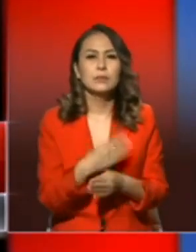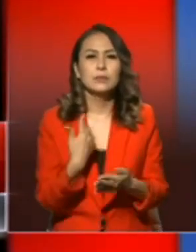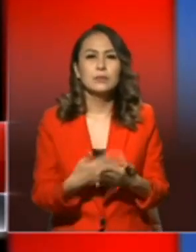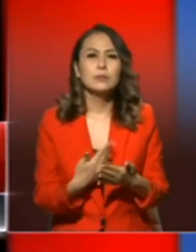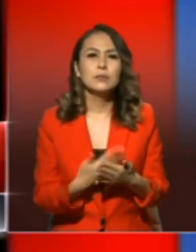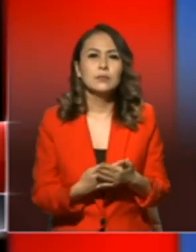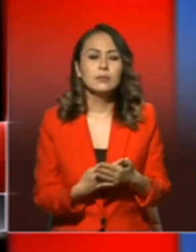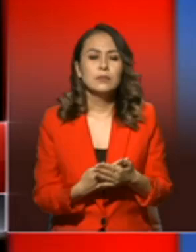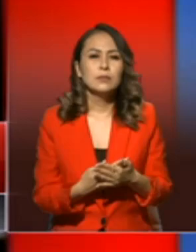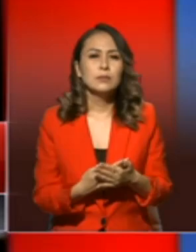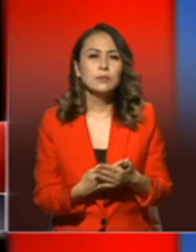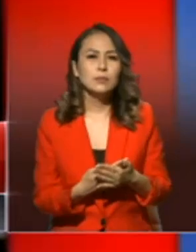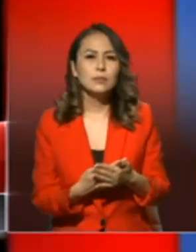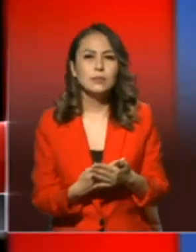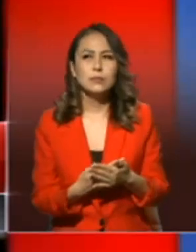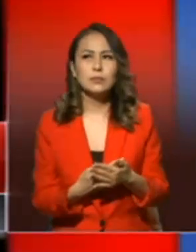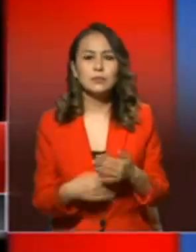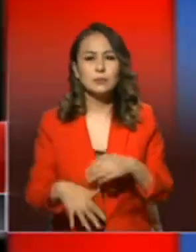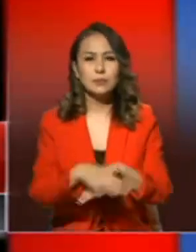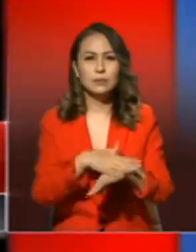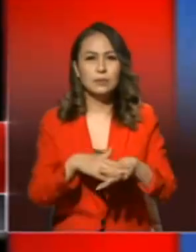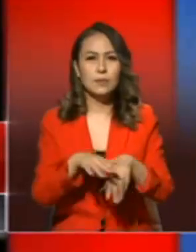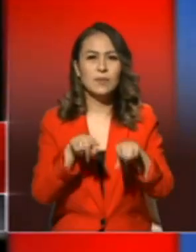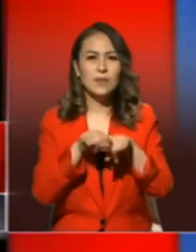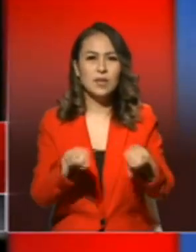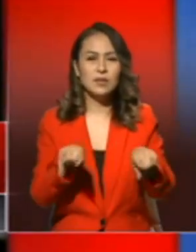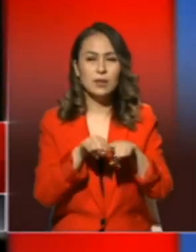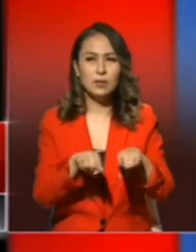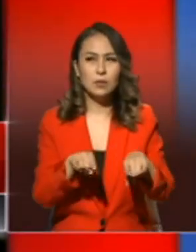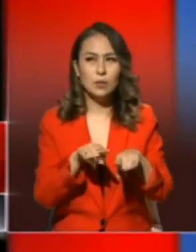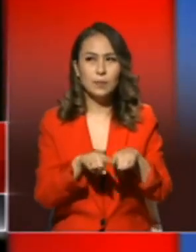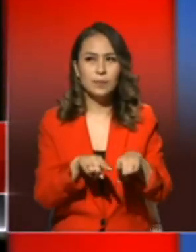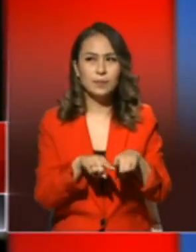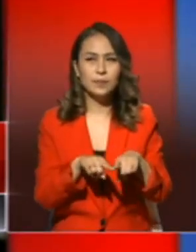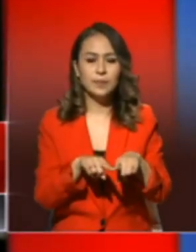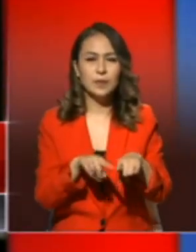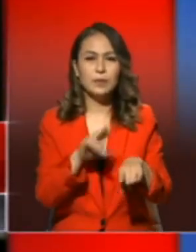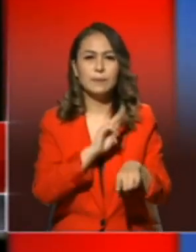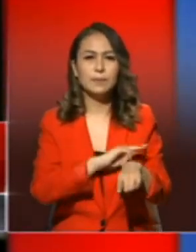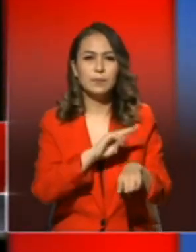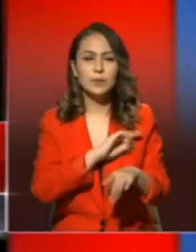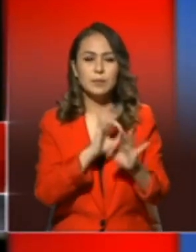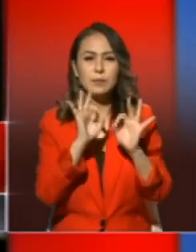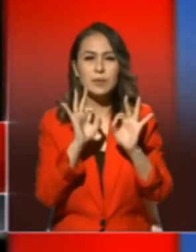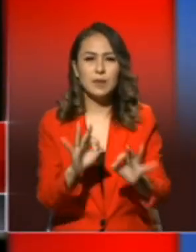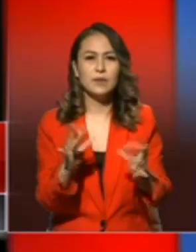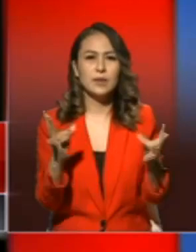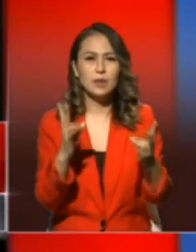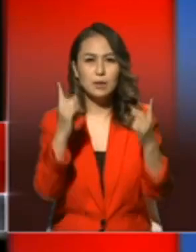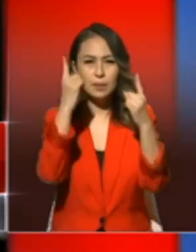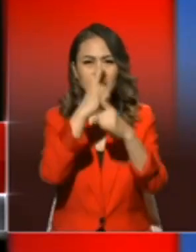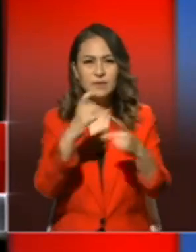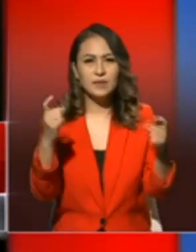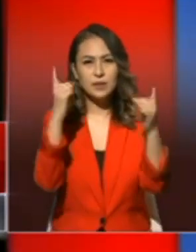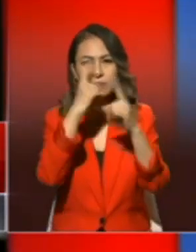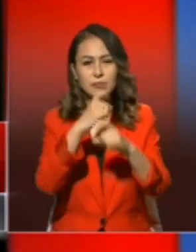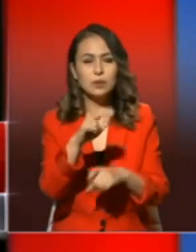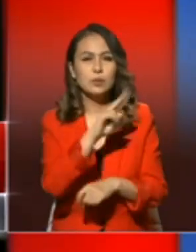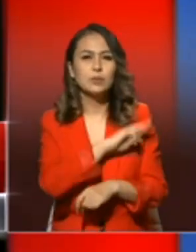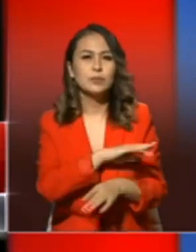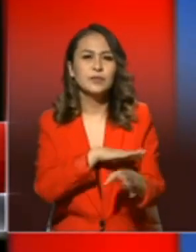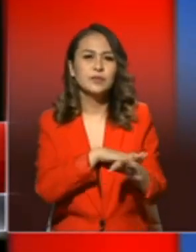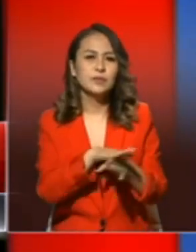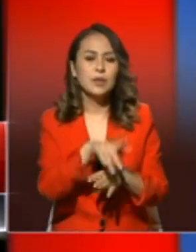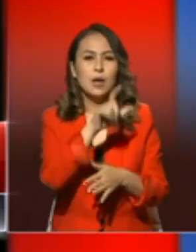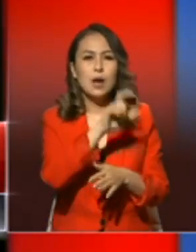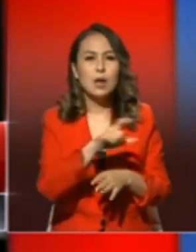мына халықпен насихаттау, ағарту жұмысын жүргізуіміз керек көбірек. Ағарту жұмысын жүргізіп,